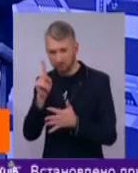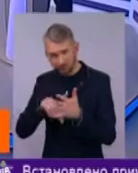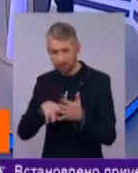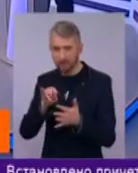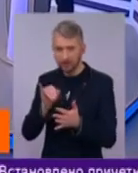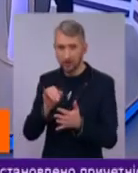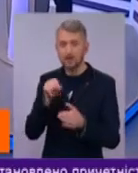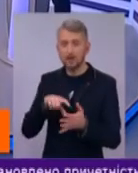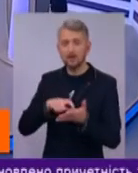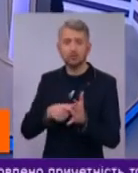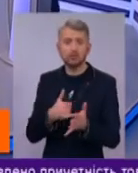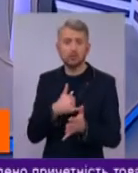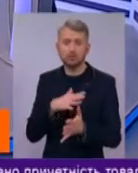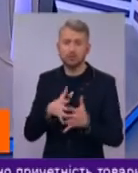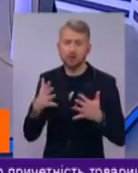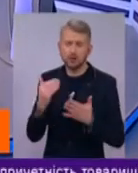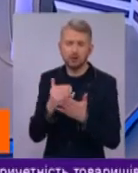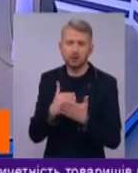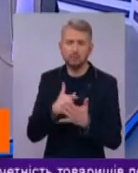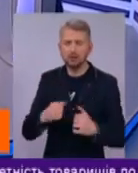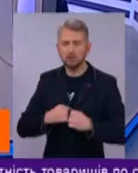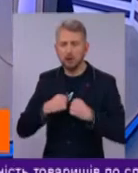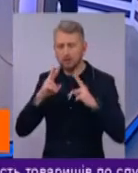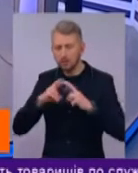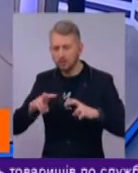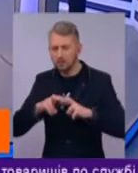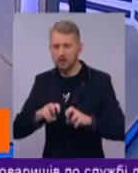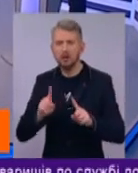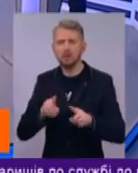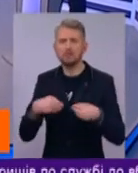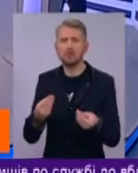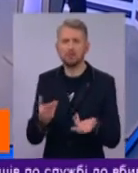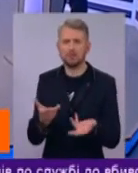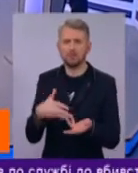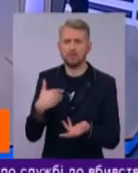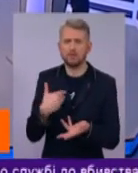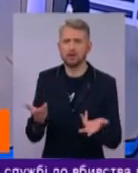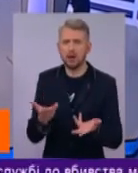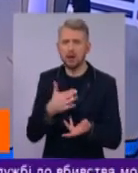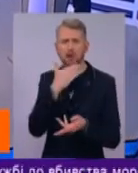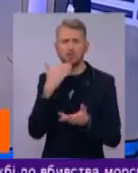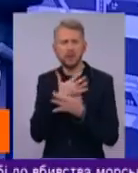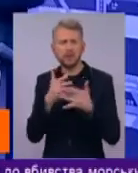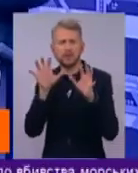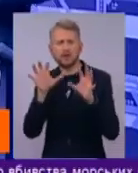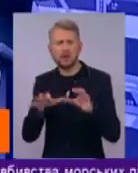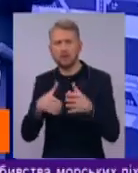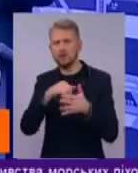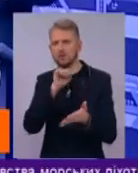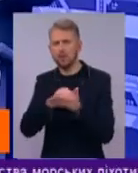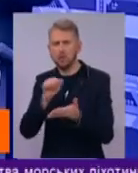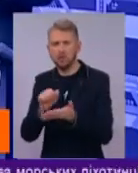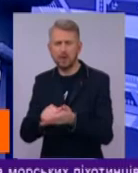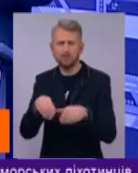безпосередньо в цій студії у нас були великі ефіри, ми намагалися розібратися, а що ж це дає? Багато різних законів, підзаконних актів, мало там